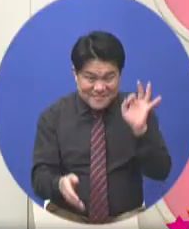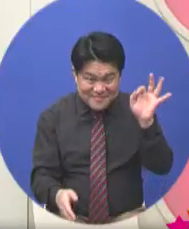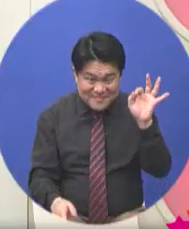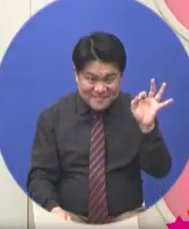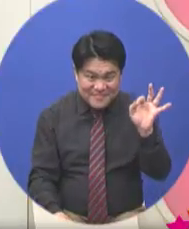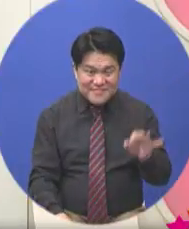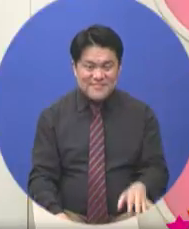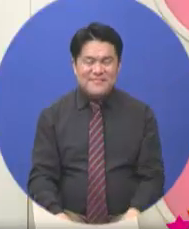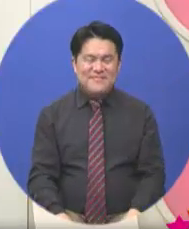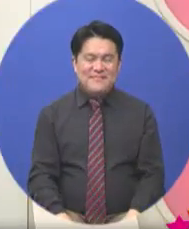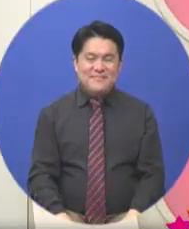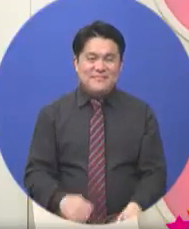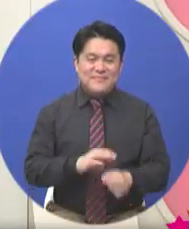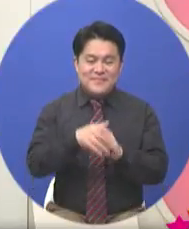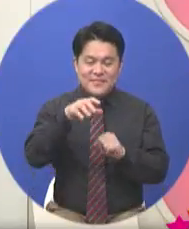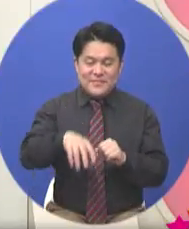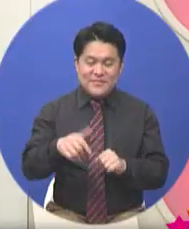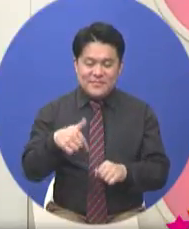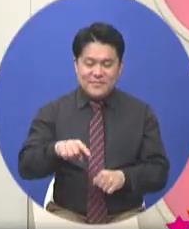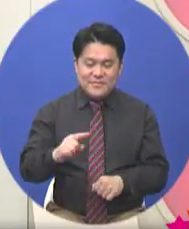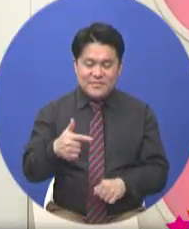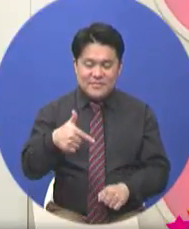드리겠습니다. 예. 대구에서